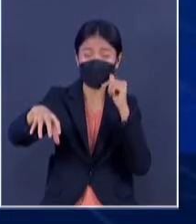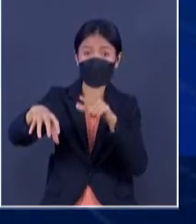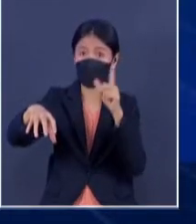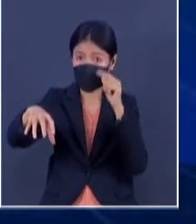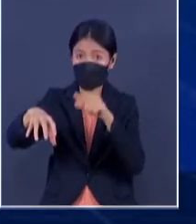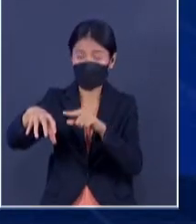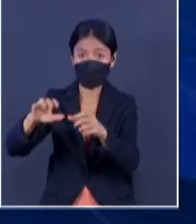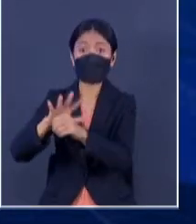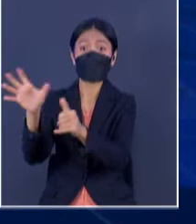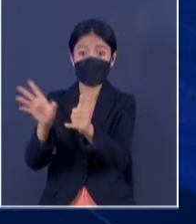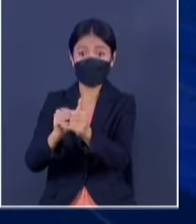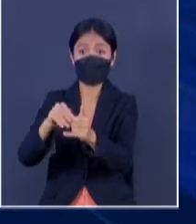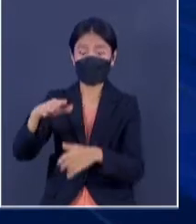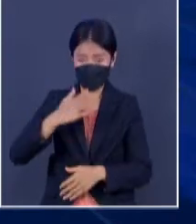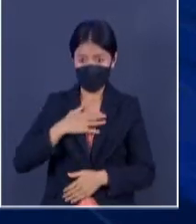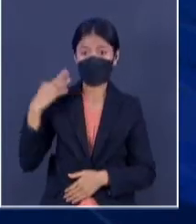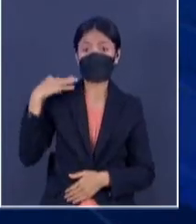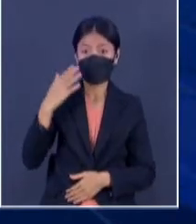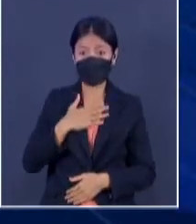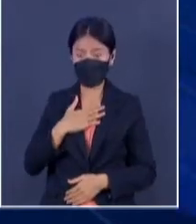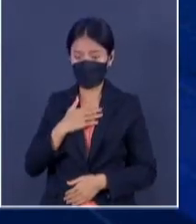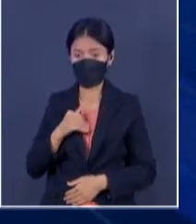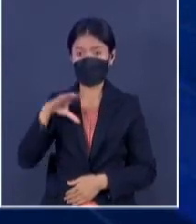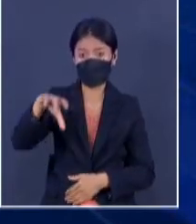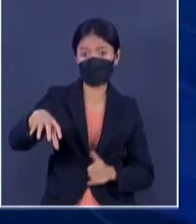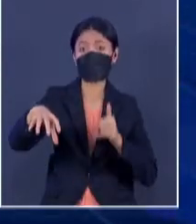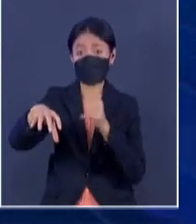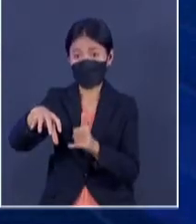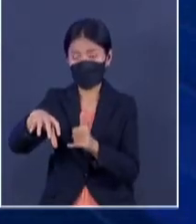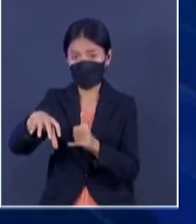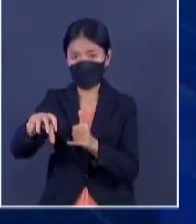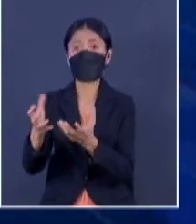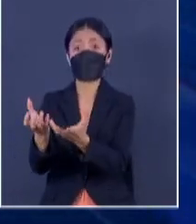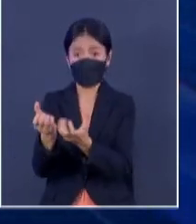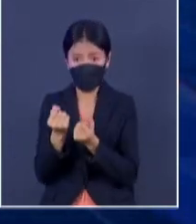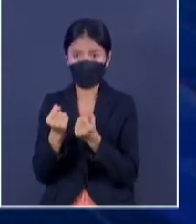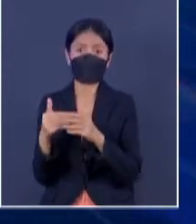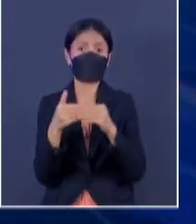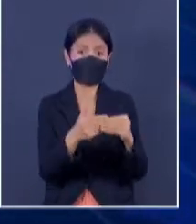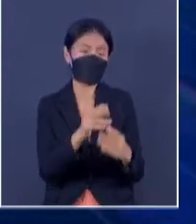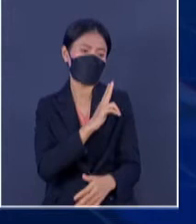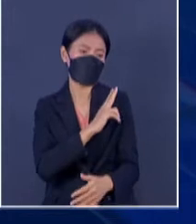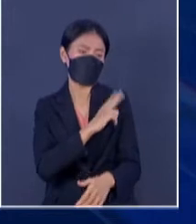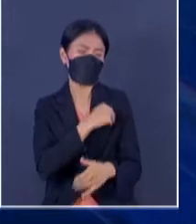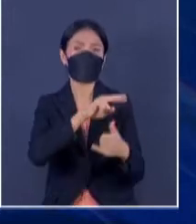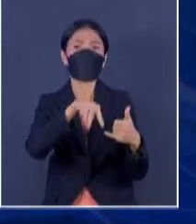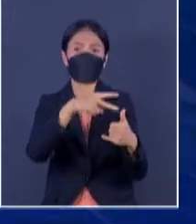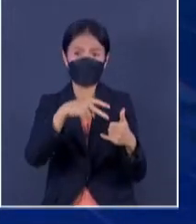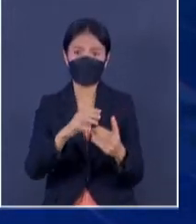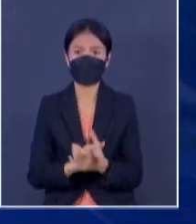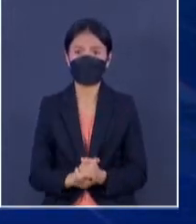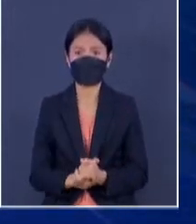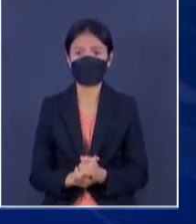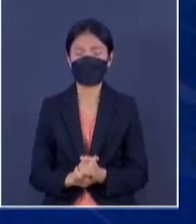นี่ครับคุณผู้ชมครับโมเมนต์เนี้ยนะฮะถึงแม้ว่าเราจะไม่เห็นสีหน้าสีตาของเจ้าหน้าที่นะครับที่เขาทำงานอยู่เนี่ยนะครับเพราะว่าอยู่ใน